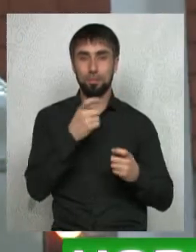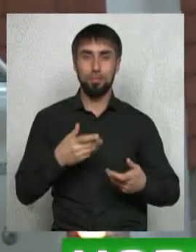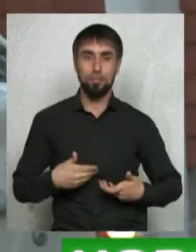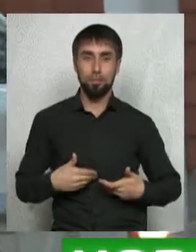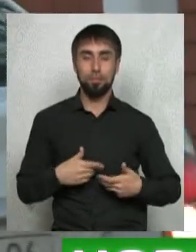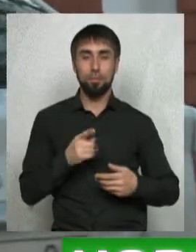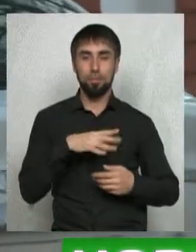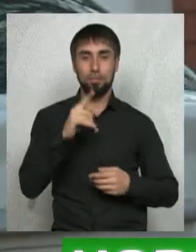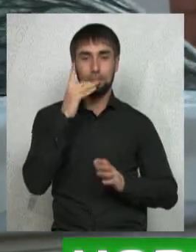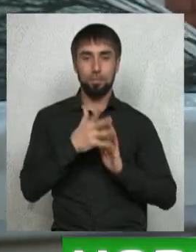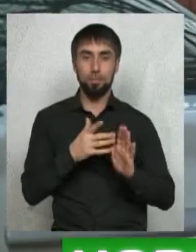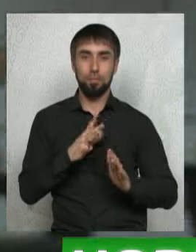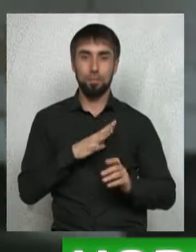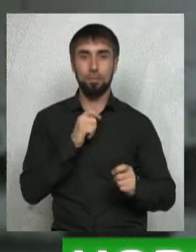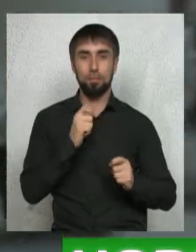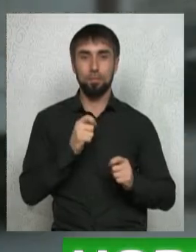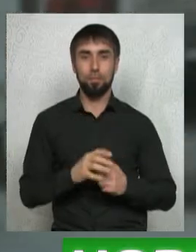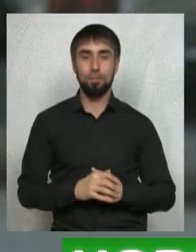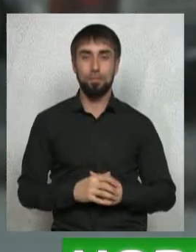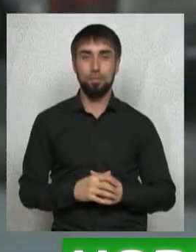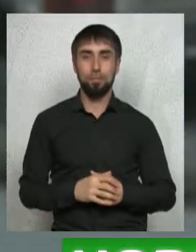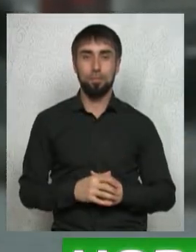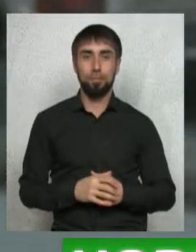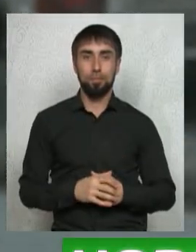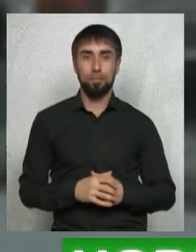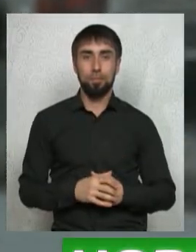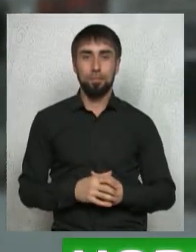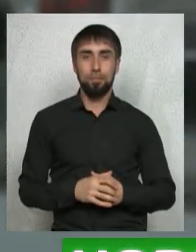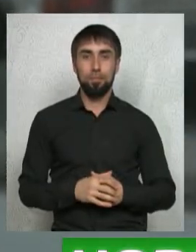жителей проявлять сознательность. Хава Газикова, Хамзат Халухоев, Новости 24.